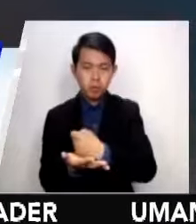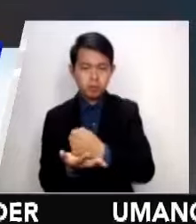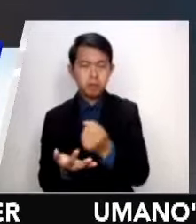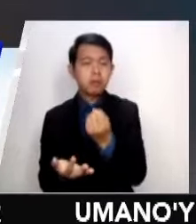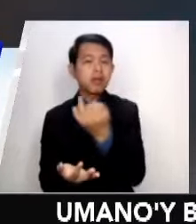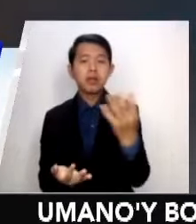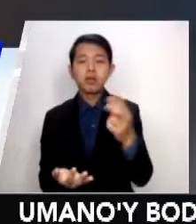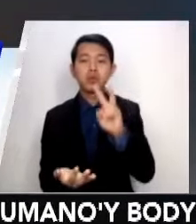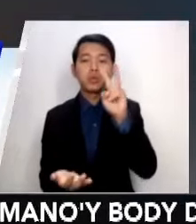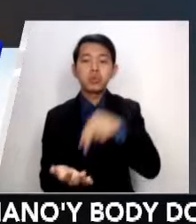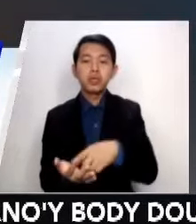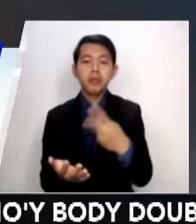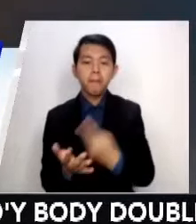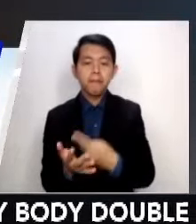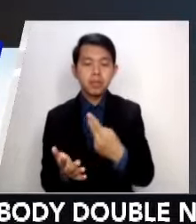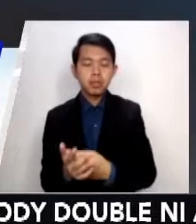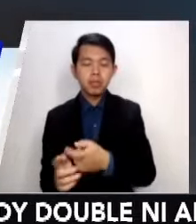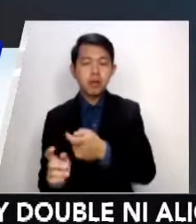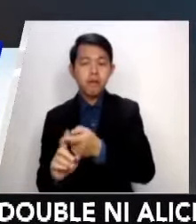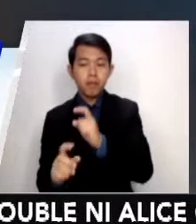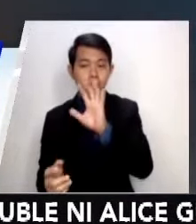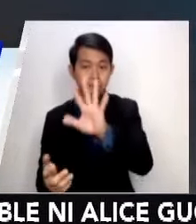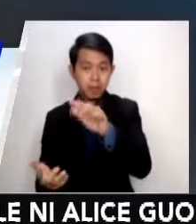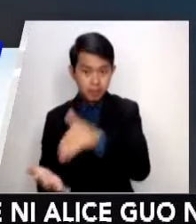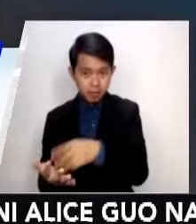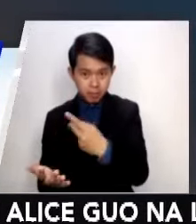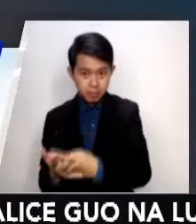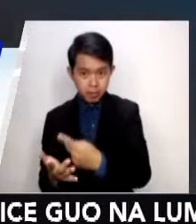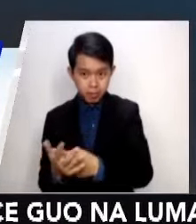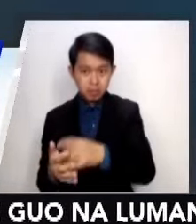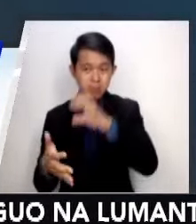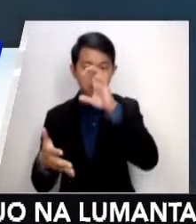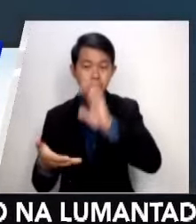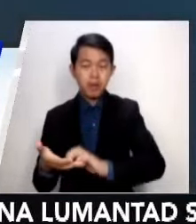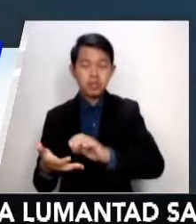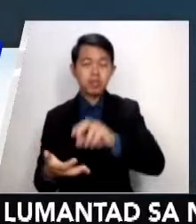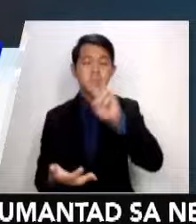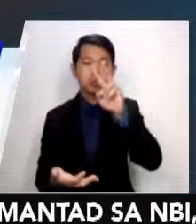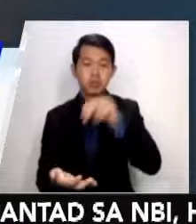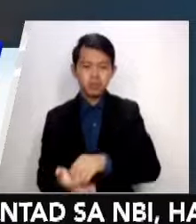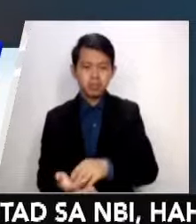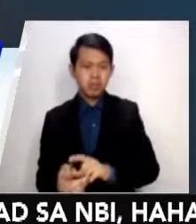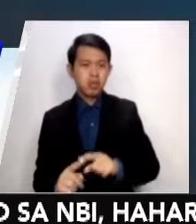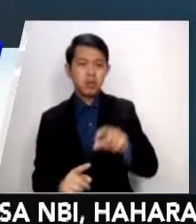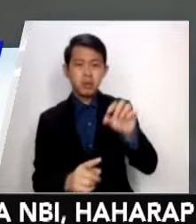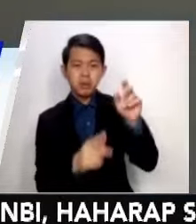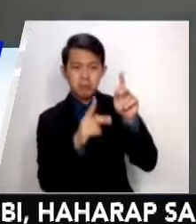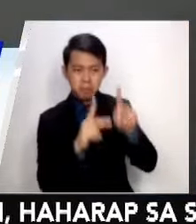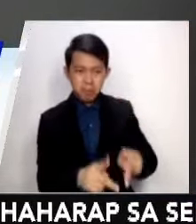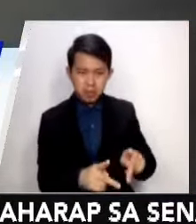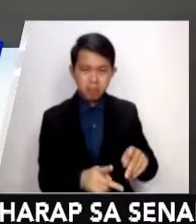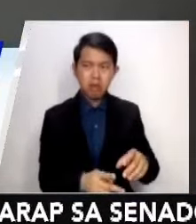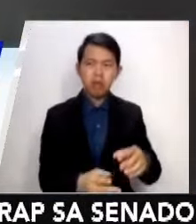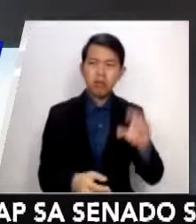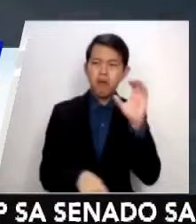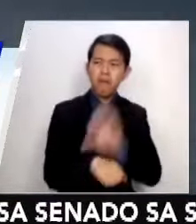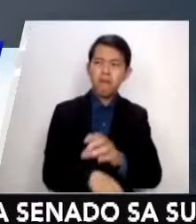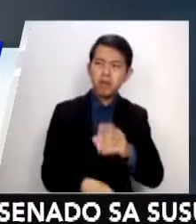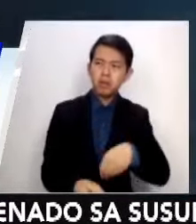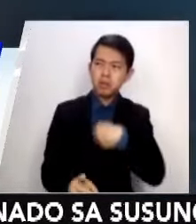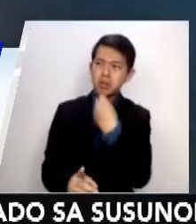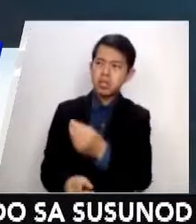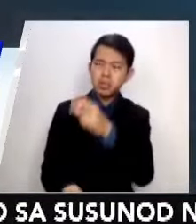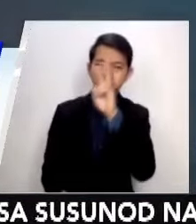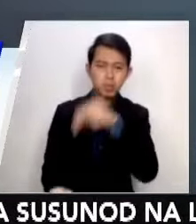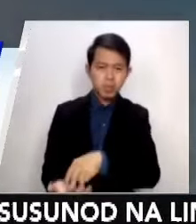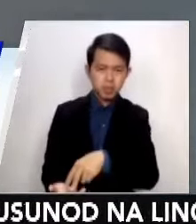mula sa 5,000 pisong ayuda na pilitan daw ibigay ng beneficiary ang pera. Sinusubukang pangkuna ng pahayag ang